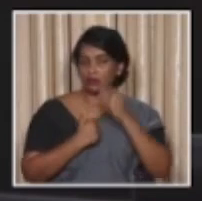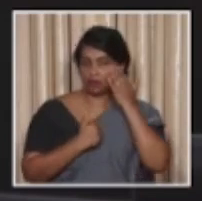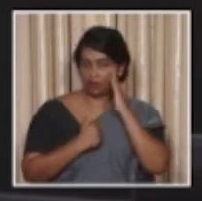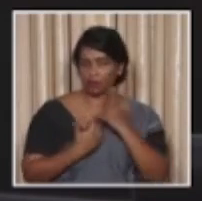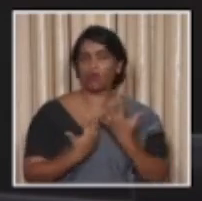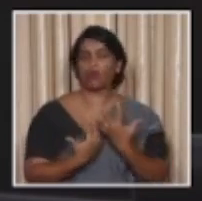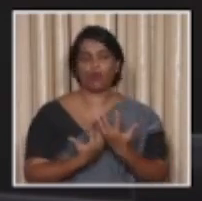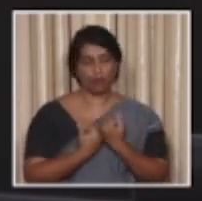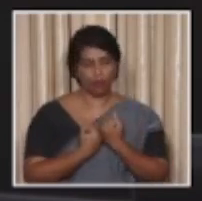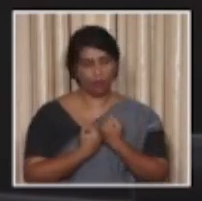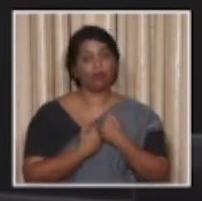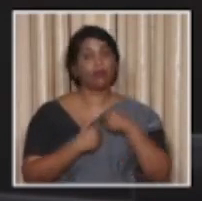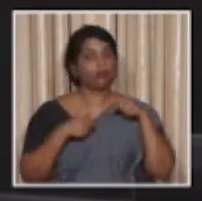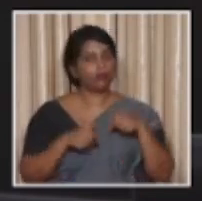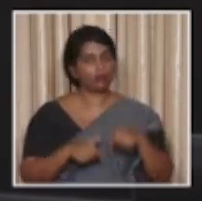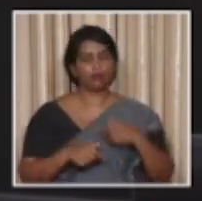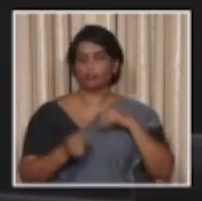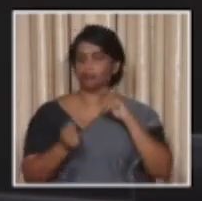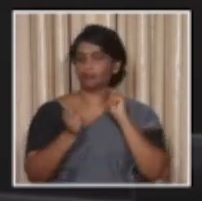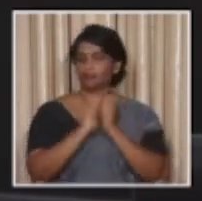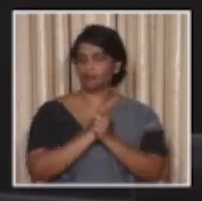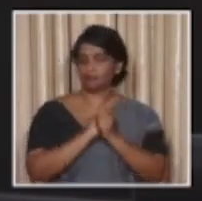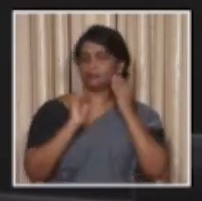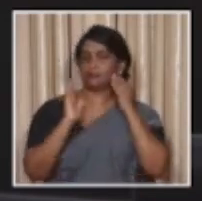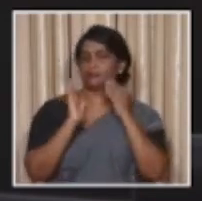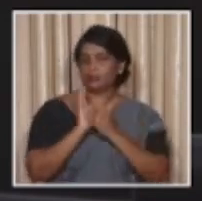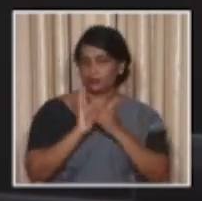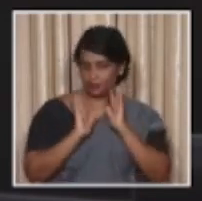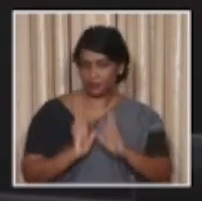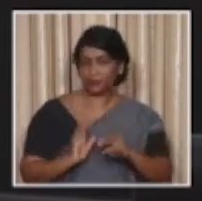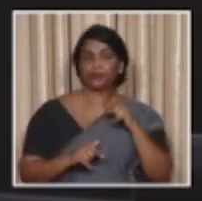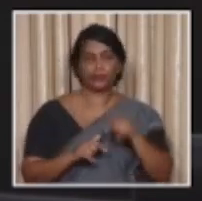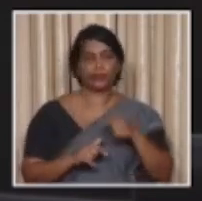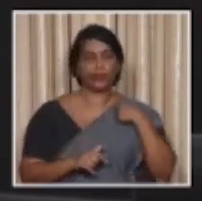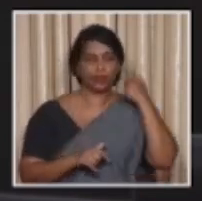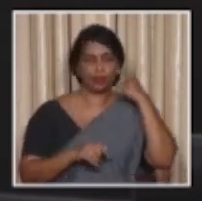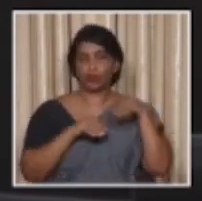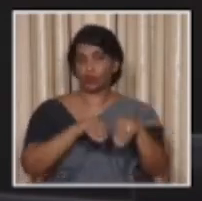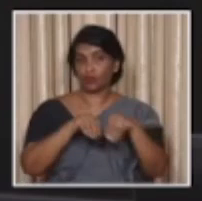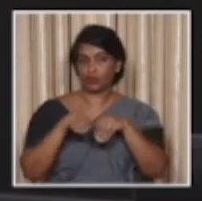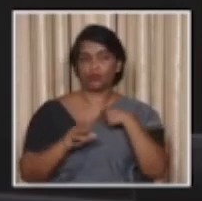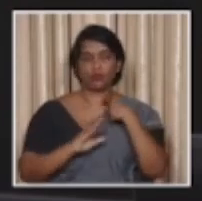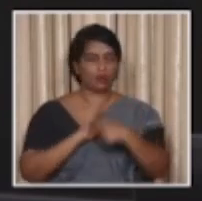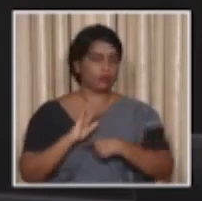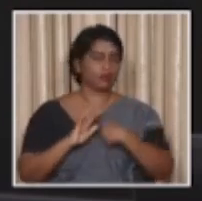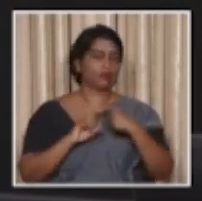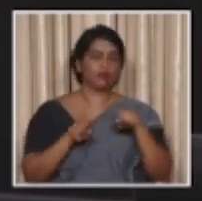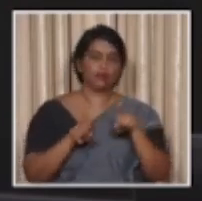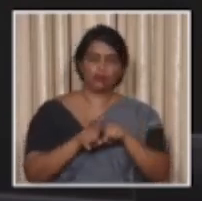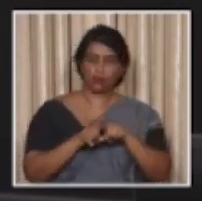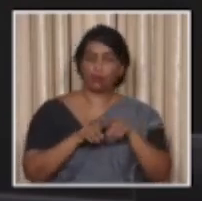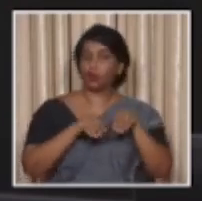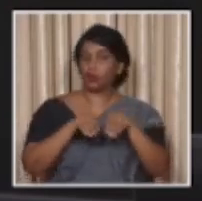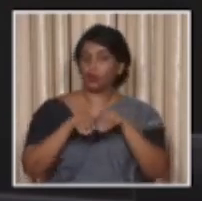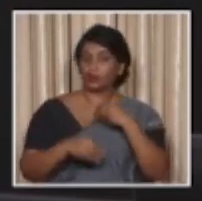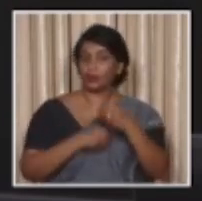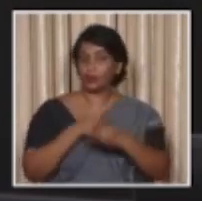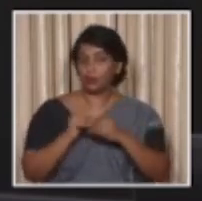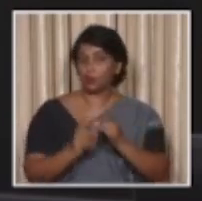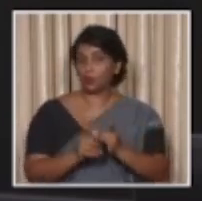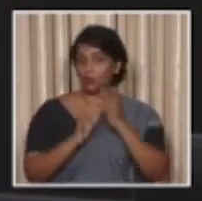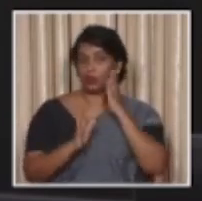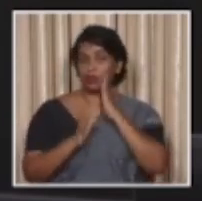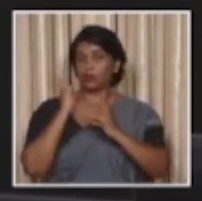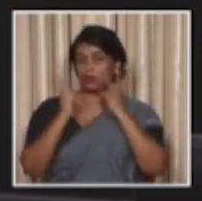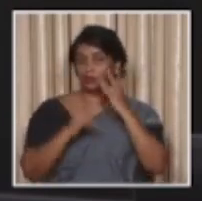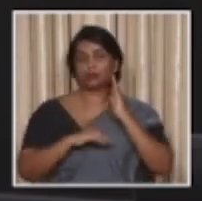ඌමනාව දැන් අපිට වෙනස් විදිහට හිතන්න සිද්ධ වෙලා තියෙනවා. අපි දන්නවා අපේ කෘෂිකාර්මික රටක් හැටියට කෘෂි කර්මාන්තයට අදාළ